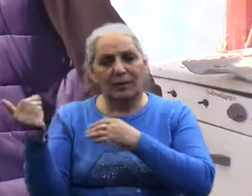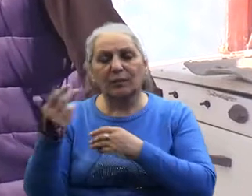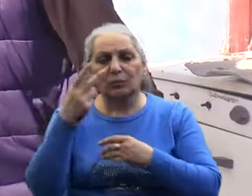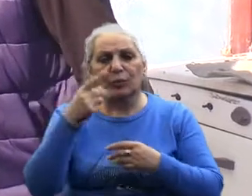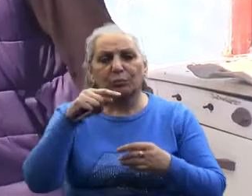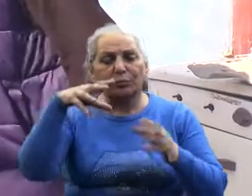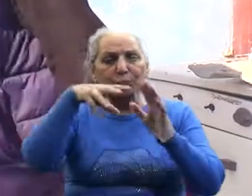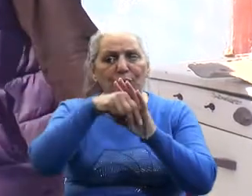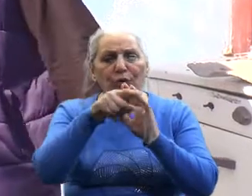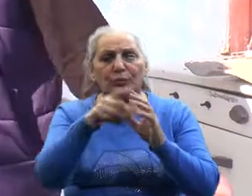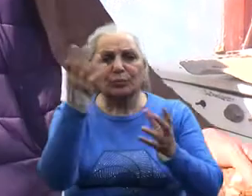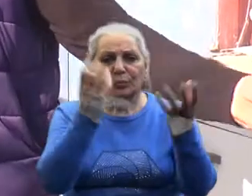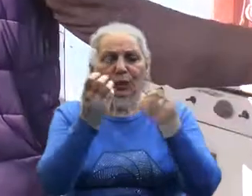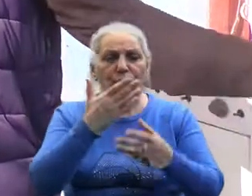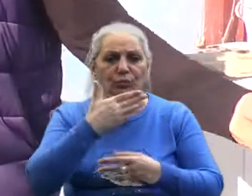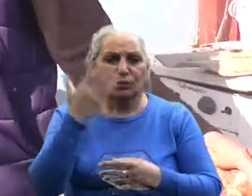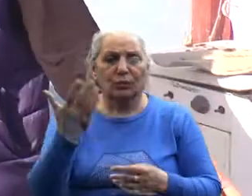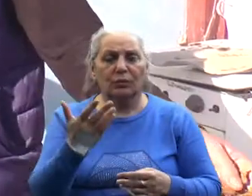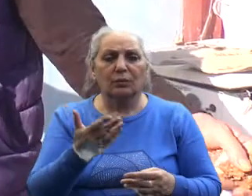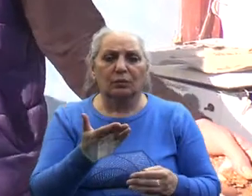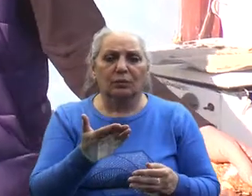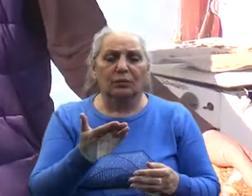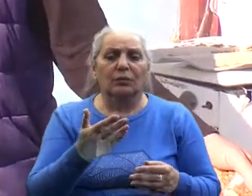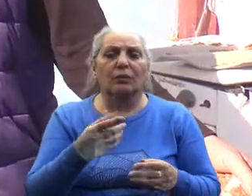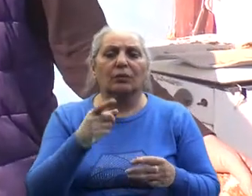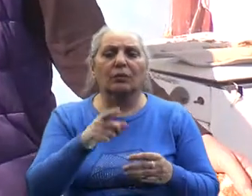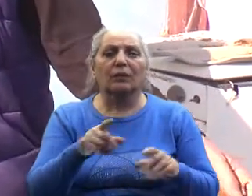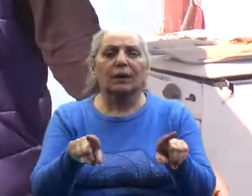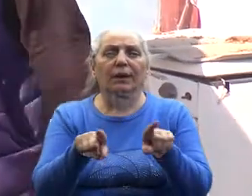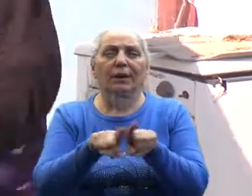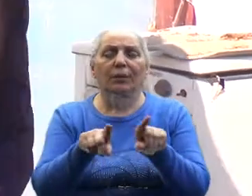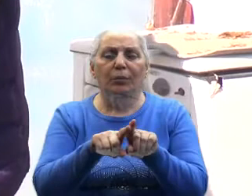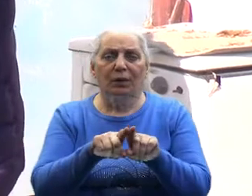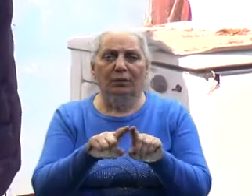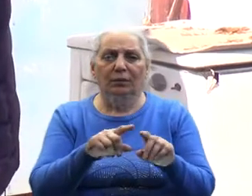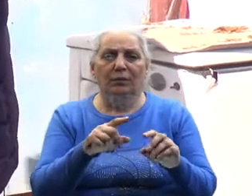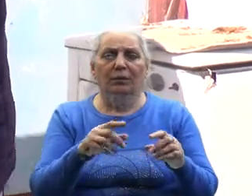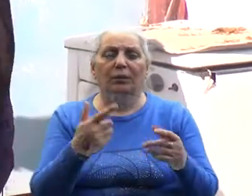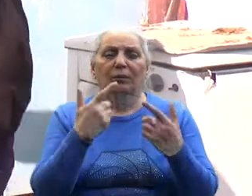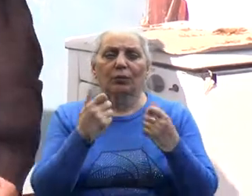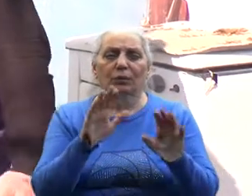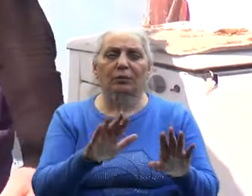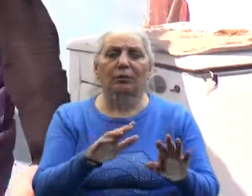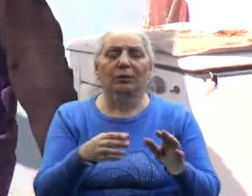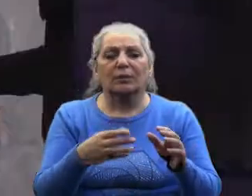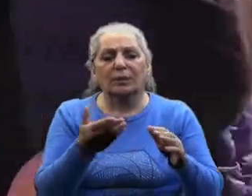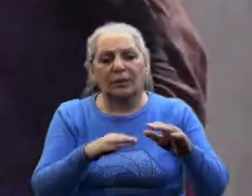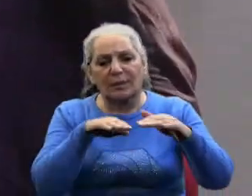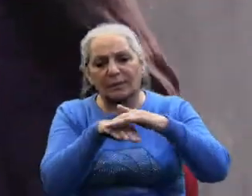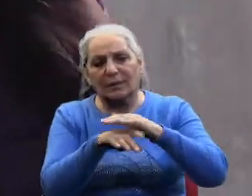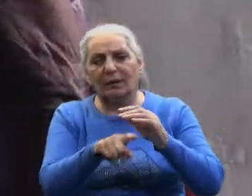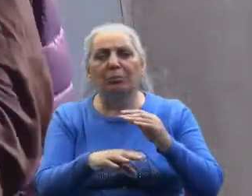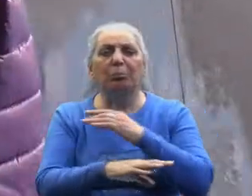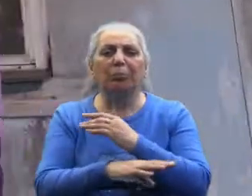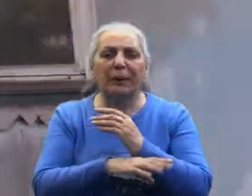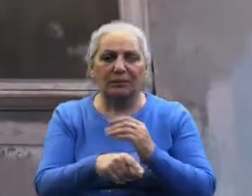վինտիլացիա չկա աստեղ, ես լեպիտ են արել, որ կապիտալն ու նմանելի, տակը դեսպի ասեց։